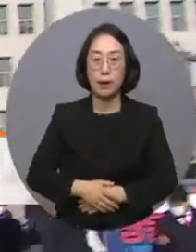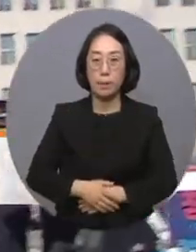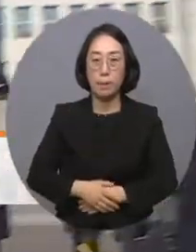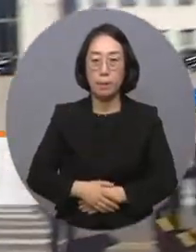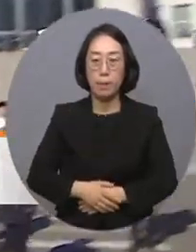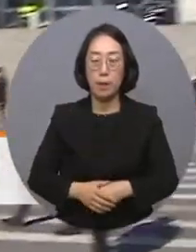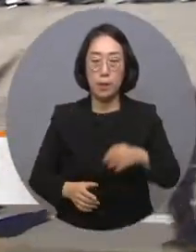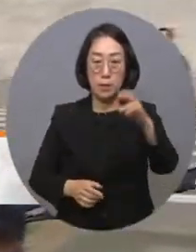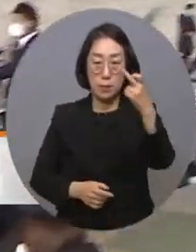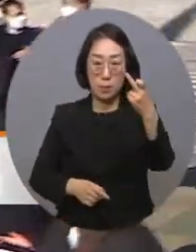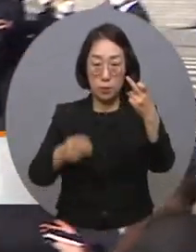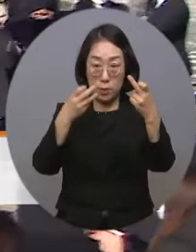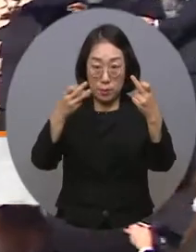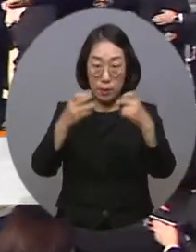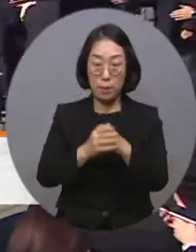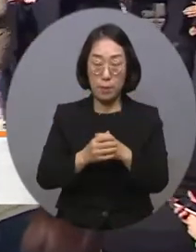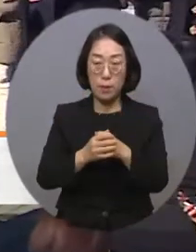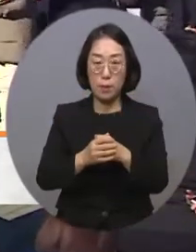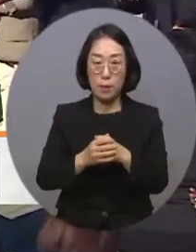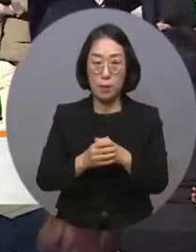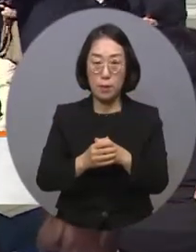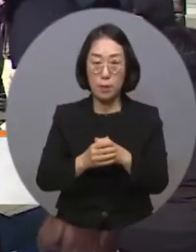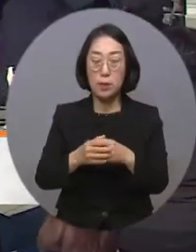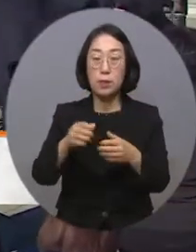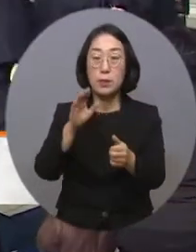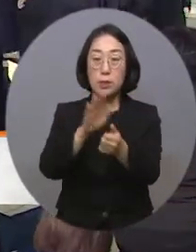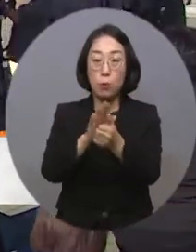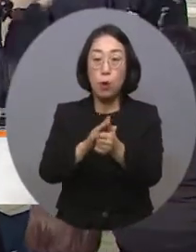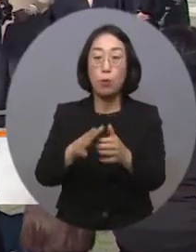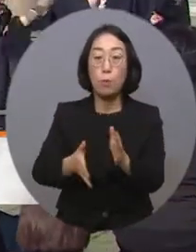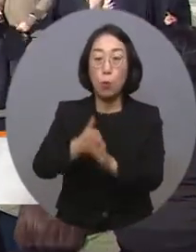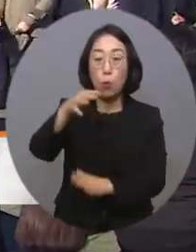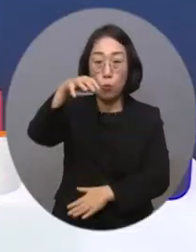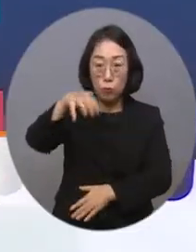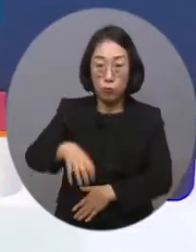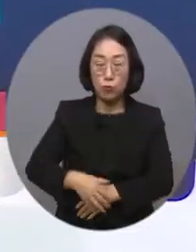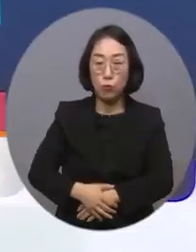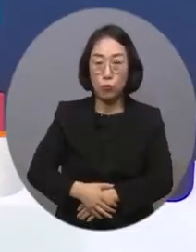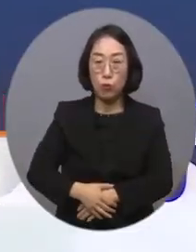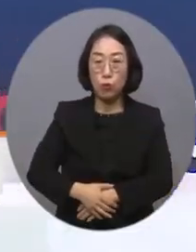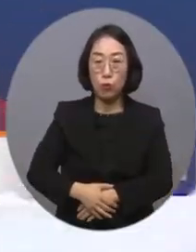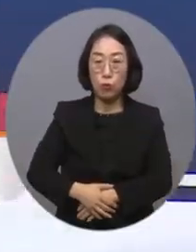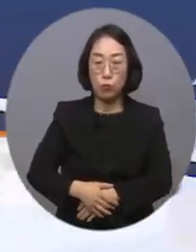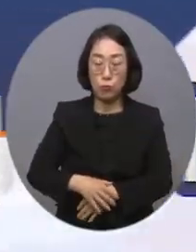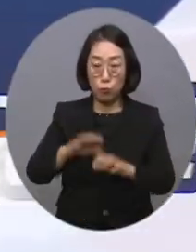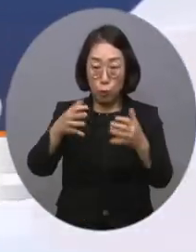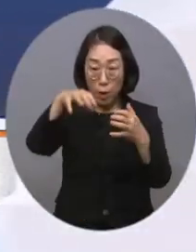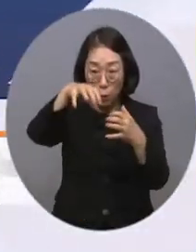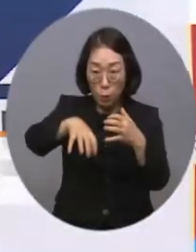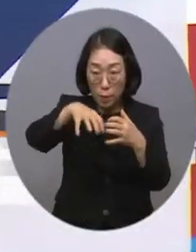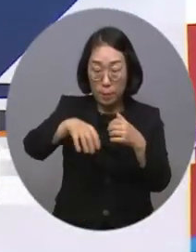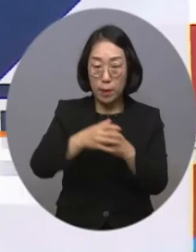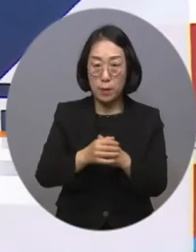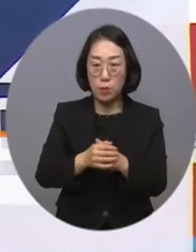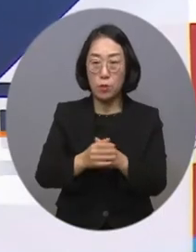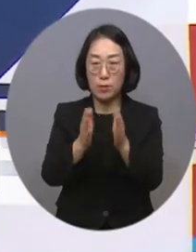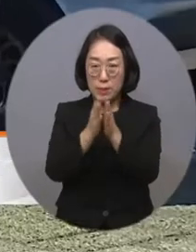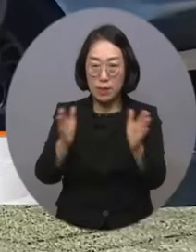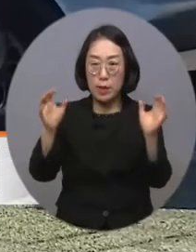지난 13일 국민의힘 장애인복지지원본부는 국회 본관 앞에서 장문현답 릴레이 출정식을